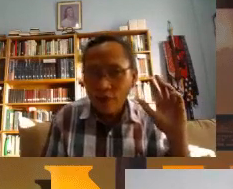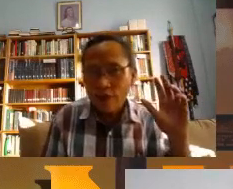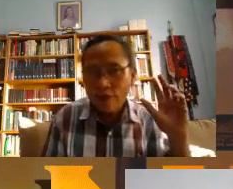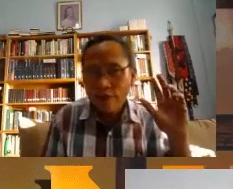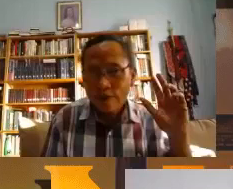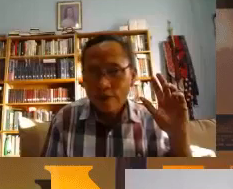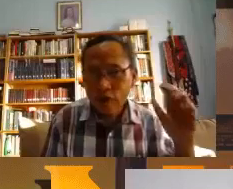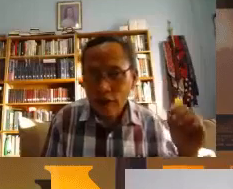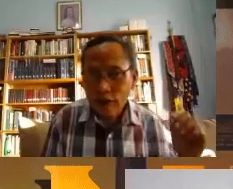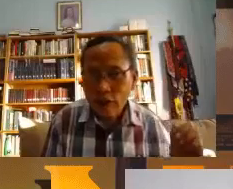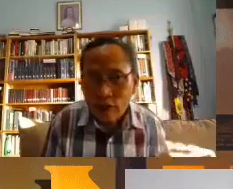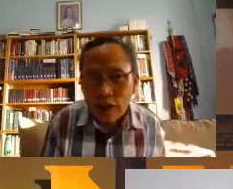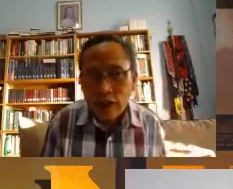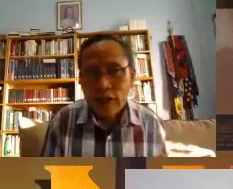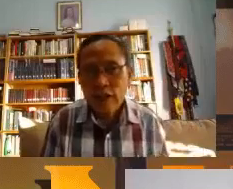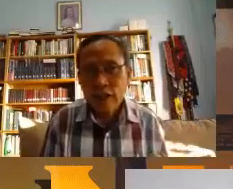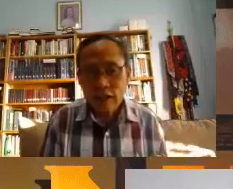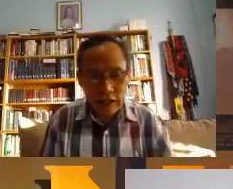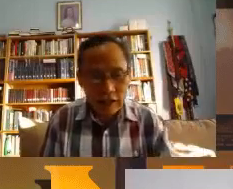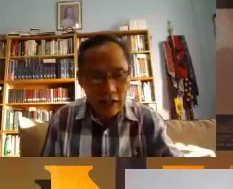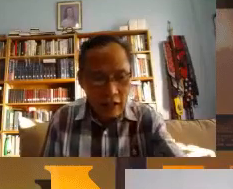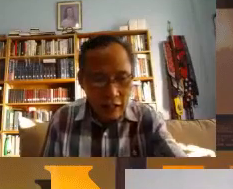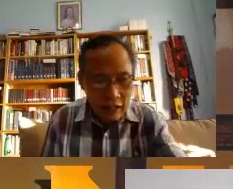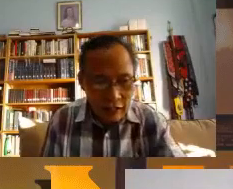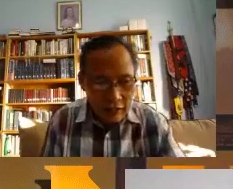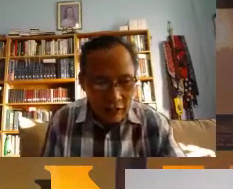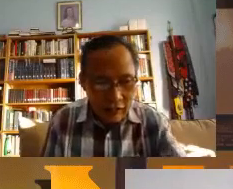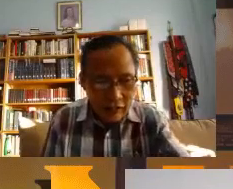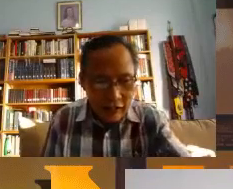mo, kung ito'y